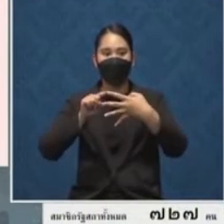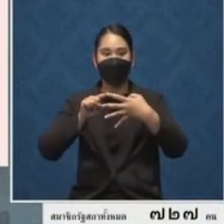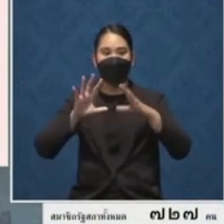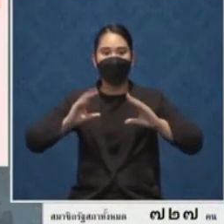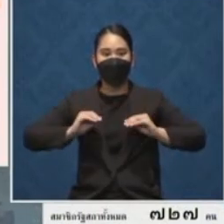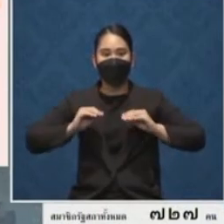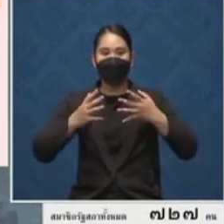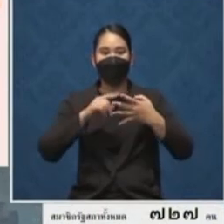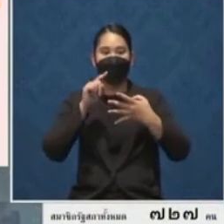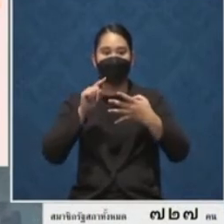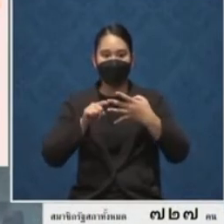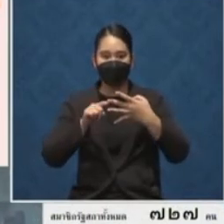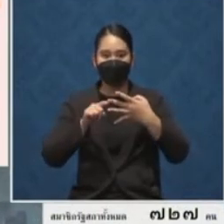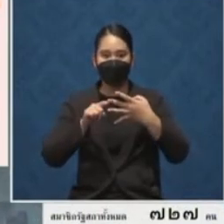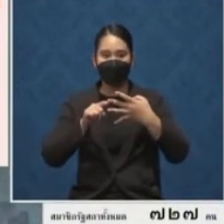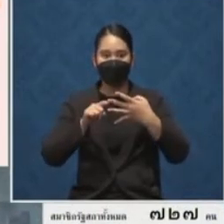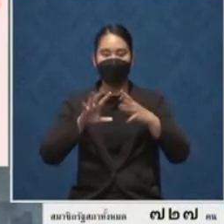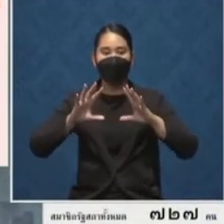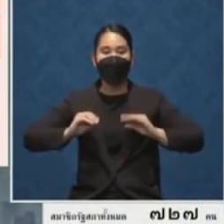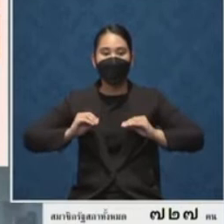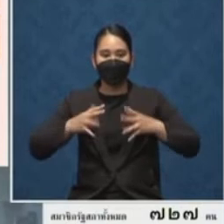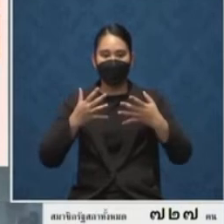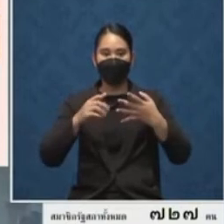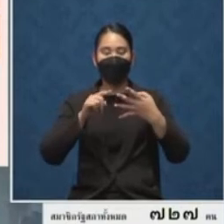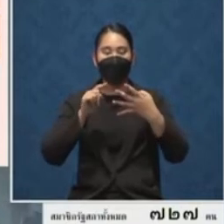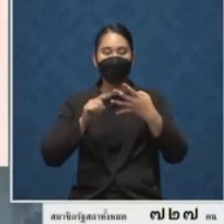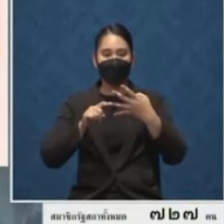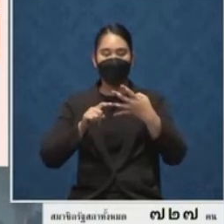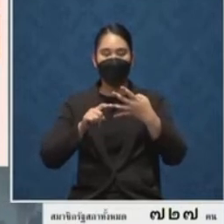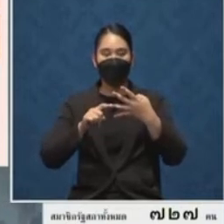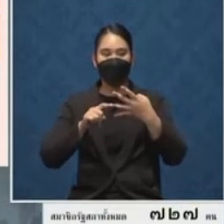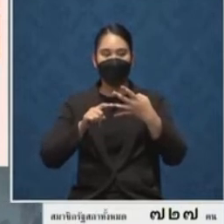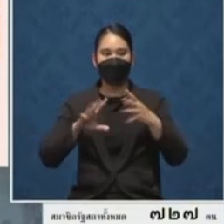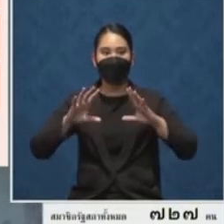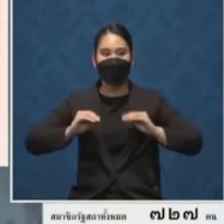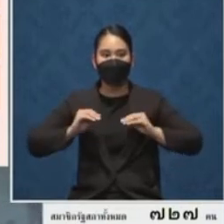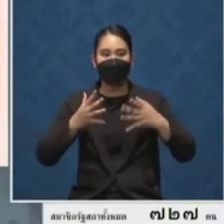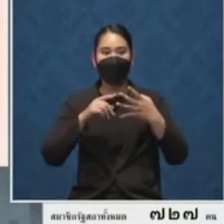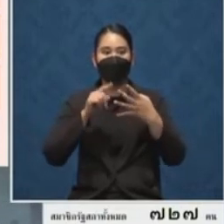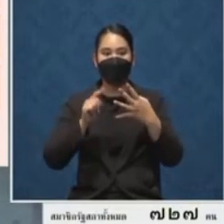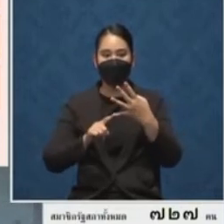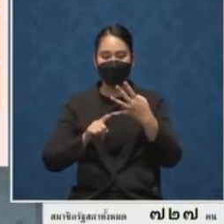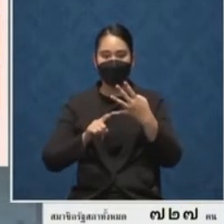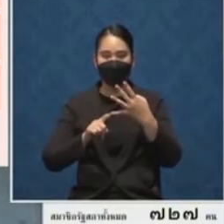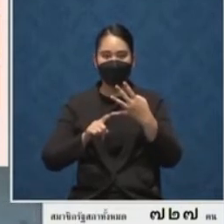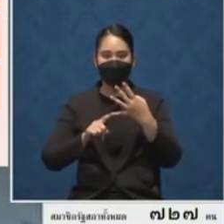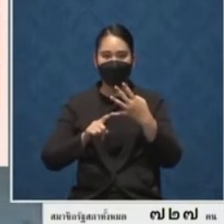ไม่รับหลักการ3ไม่รับหลักการและ4ไม่รับหลักการ